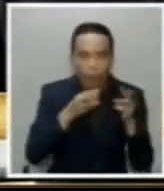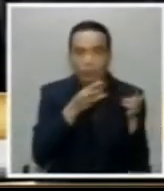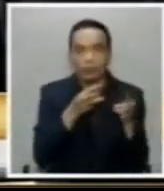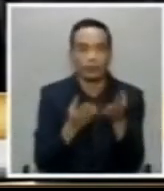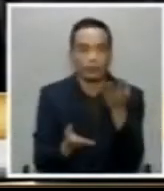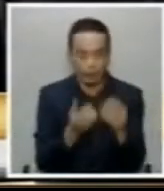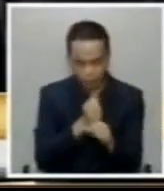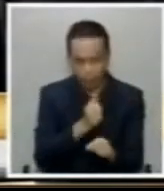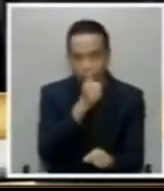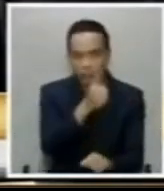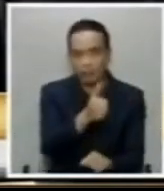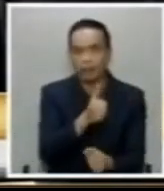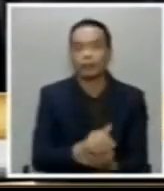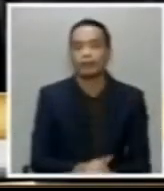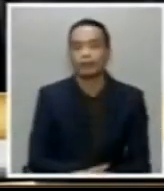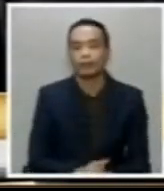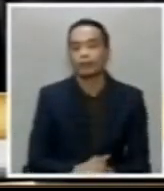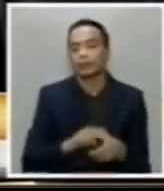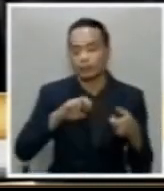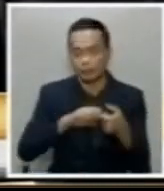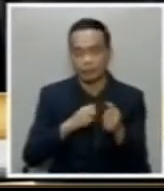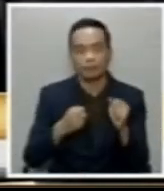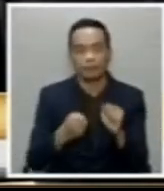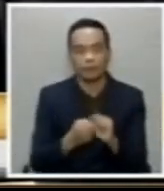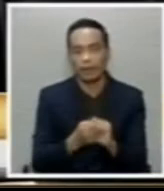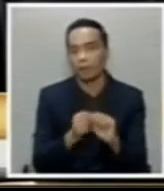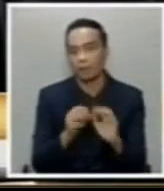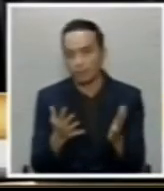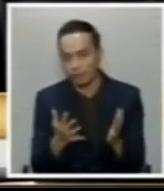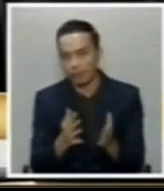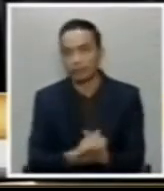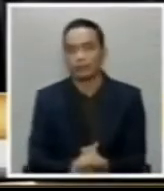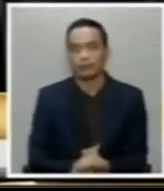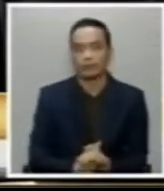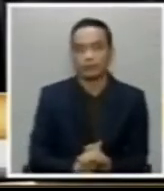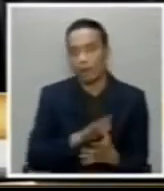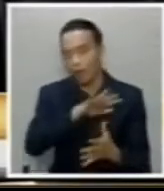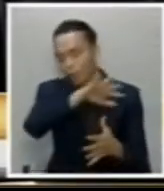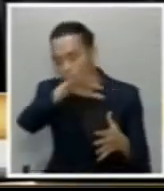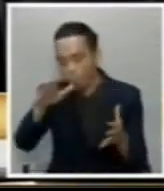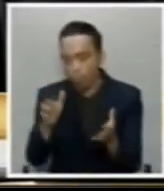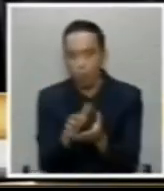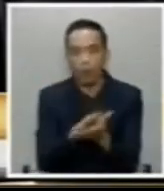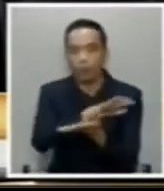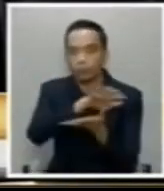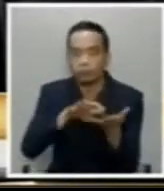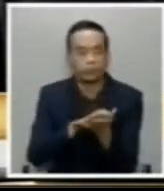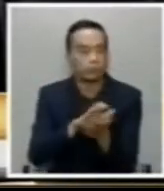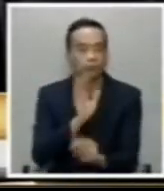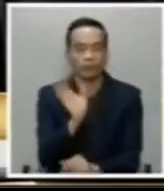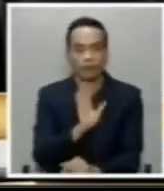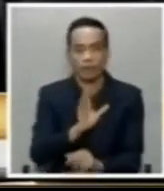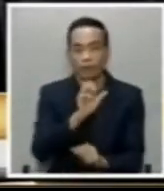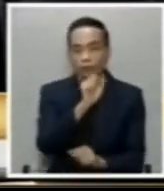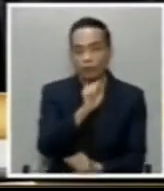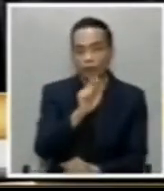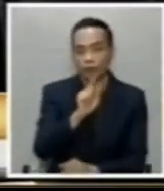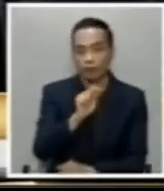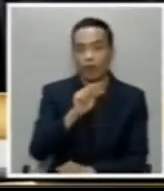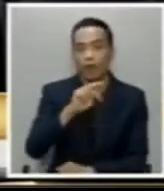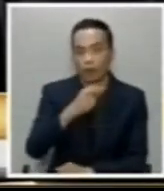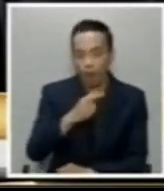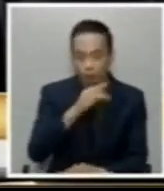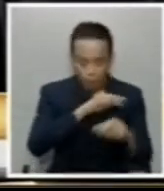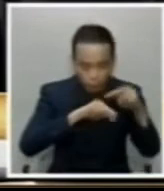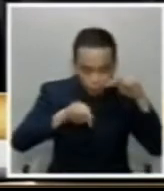ะครับคงไม่น่าจะมาตีคลุมรวมกันเพราะว่าสิ่งที่สตง.ตรวจเนี่ยผ